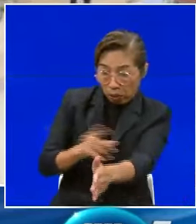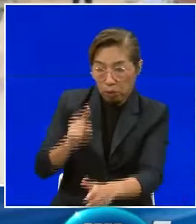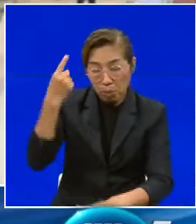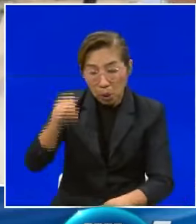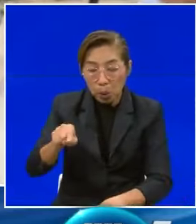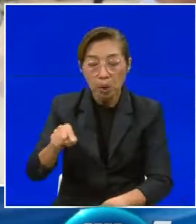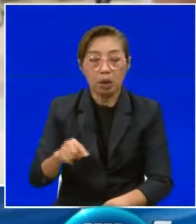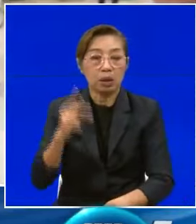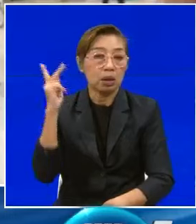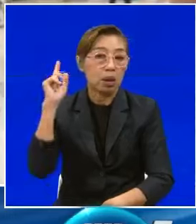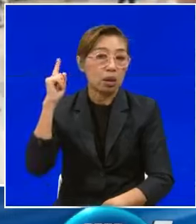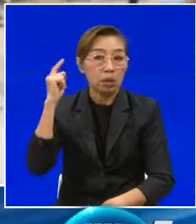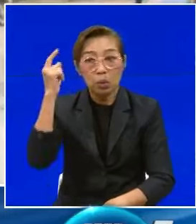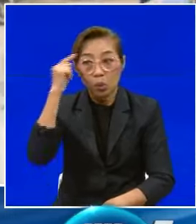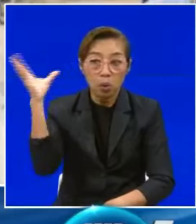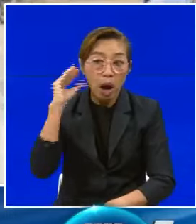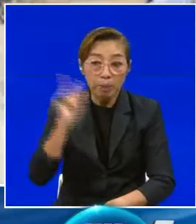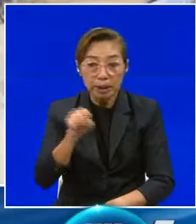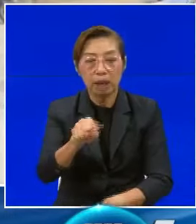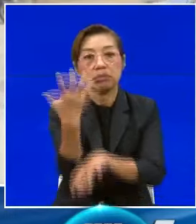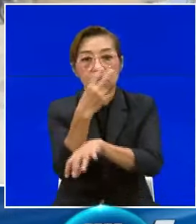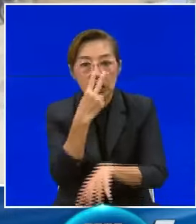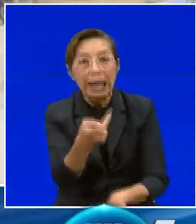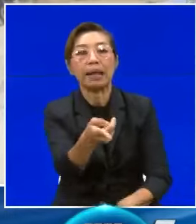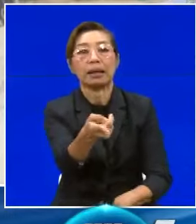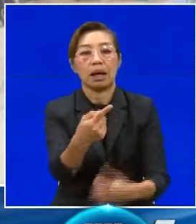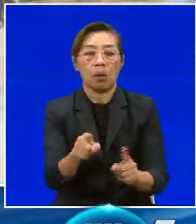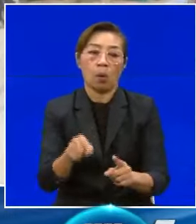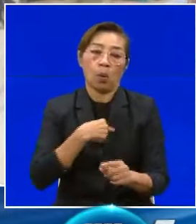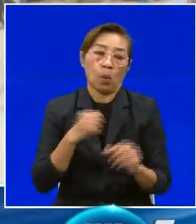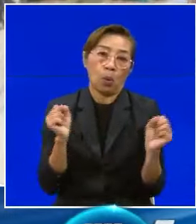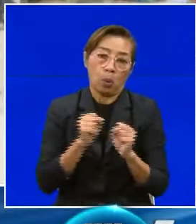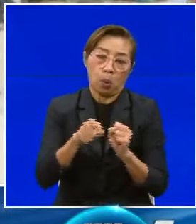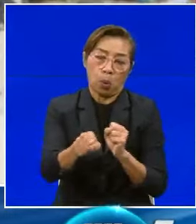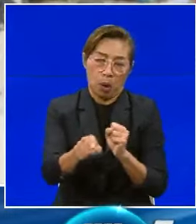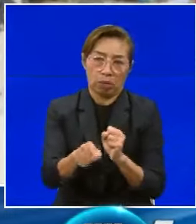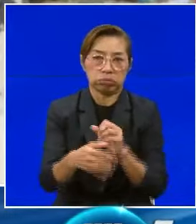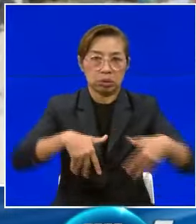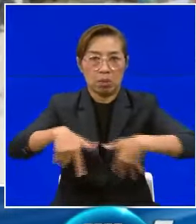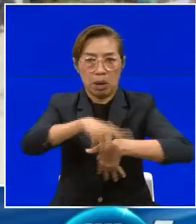ในข่าวแล้วล่ะท่านผู้ชมครับก็อยากให้เร่งดำเนินการหน่อยเพราะเขาก็กลัวเหมือนกันว่ามันจะมีผลกระทบนะ